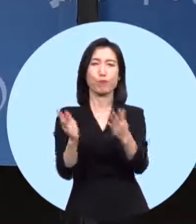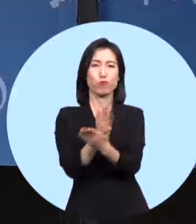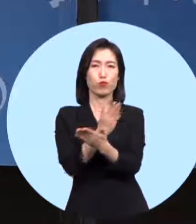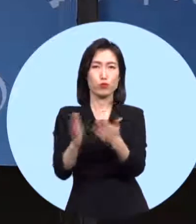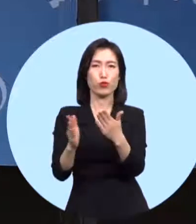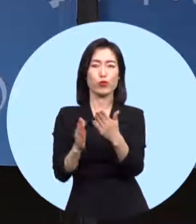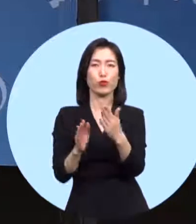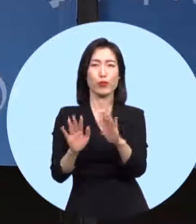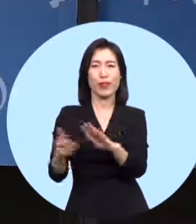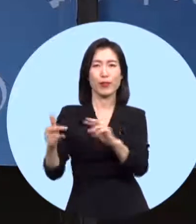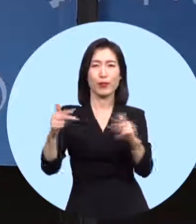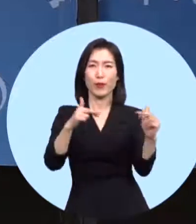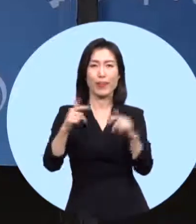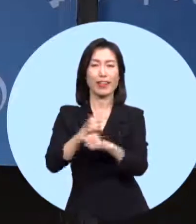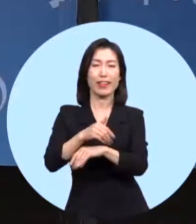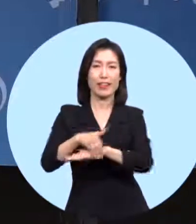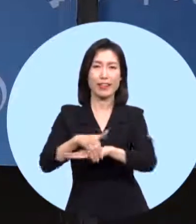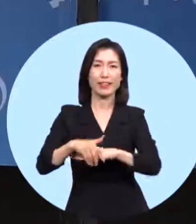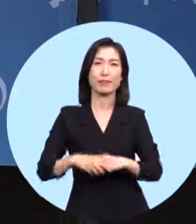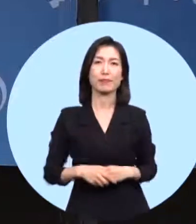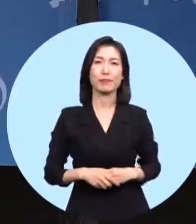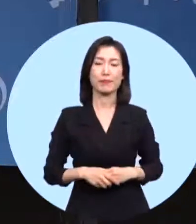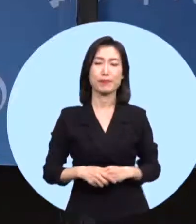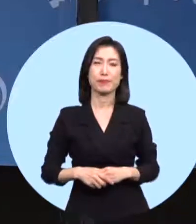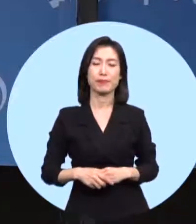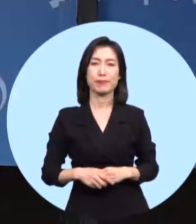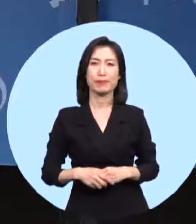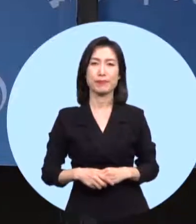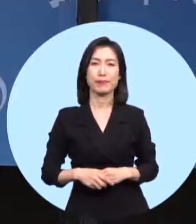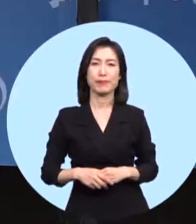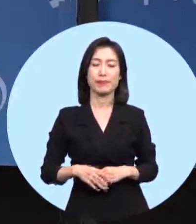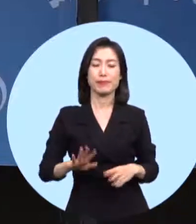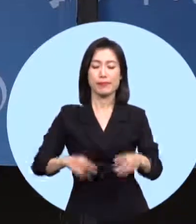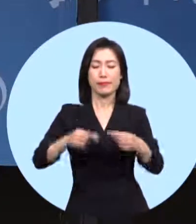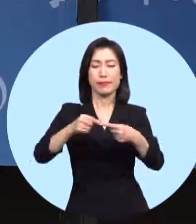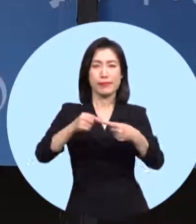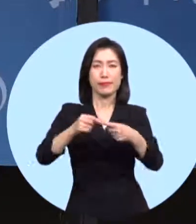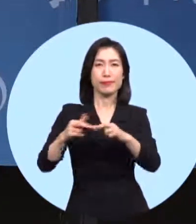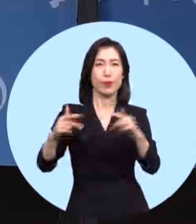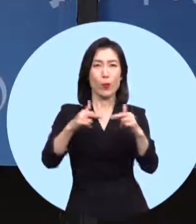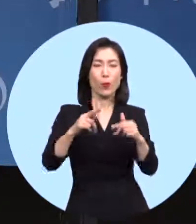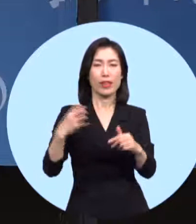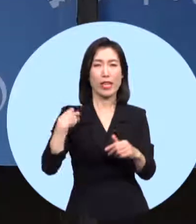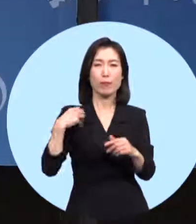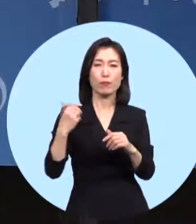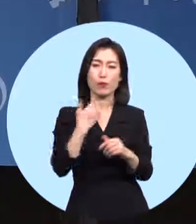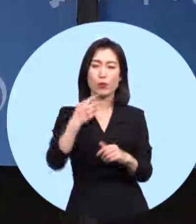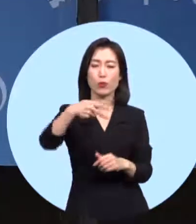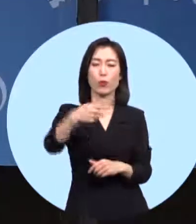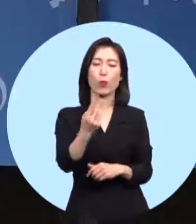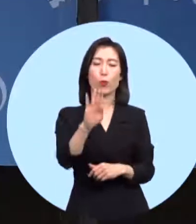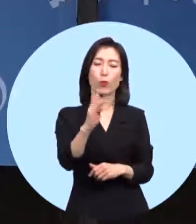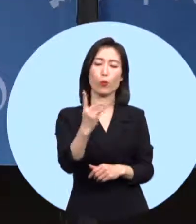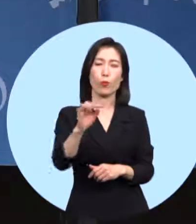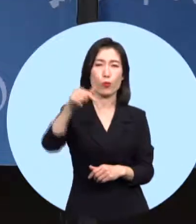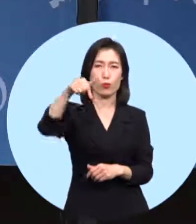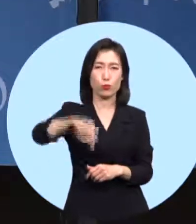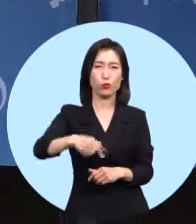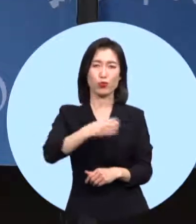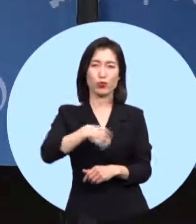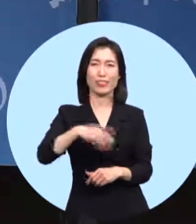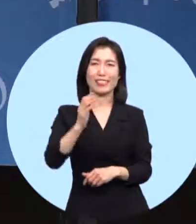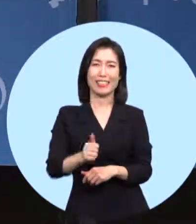나누어서 다루도록 하겠습니다. 오늘 첫 번째 토론자로 이동진 도봉구청장님을